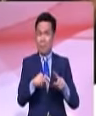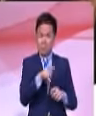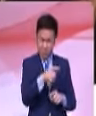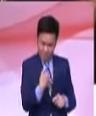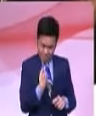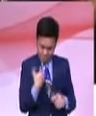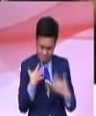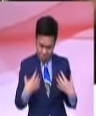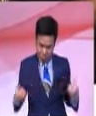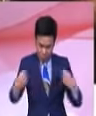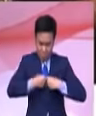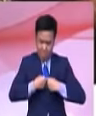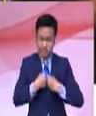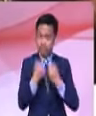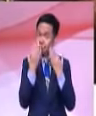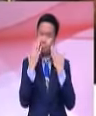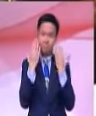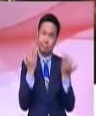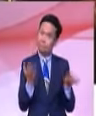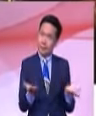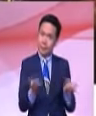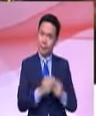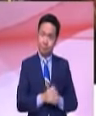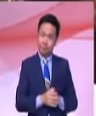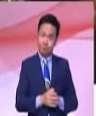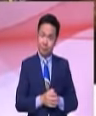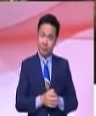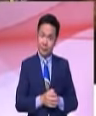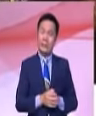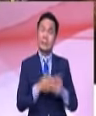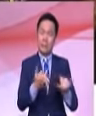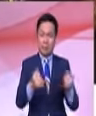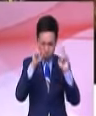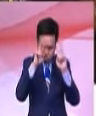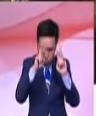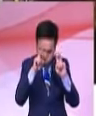kita. Jadi kita akan jalankan juga